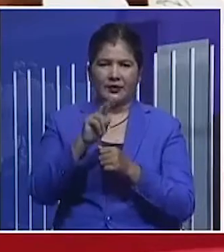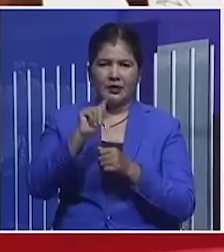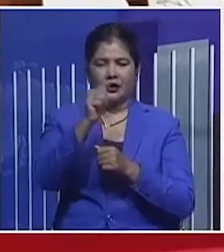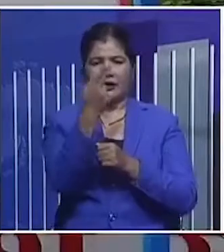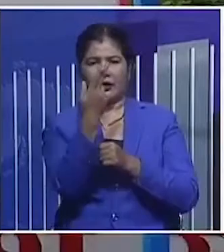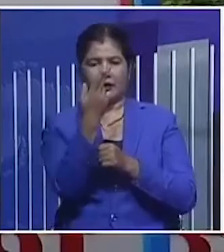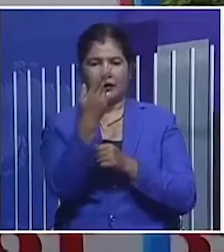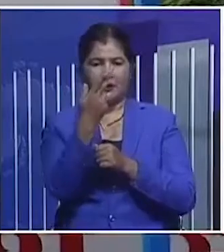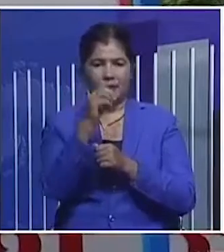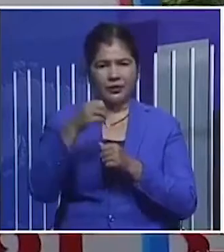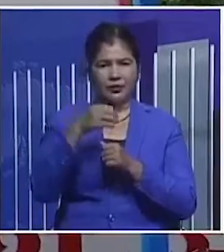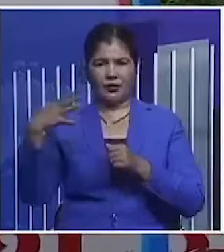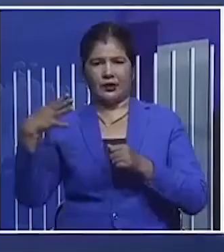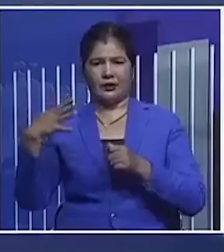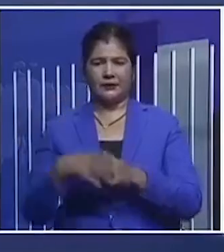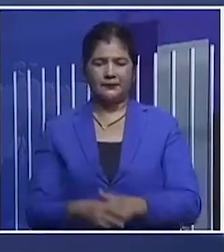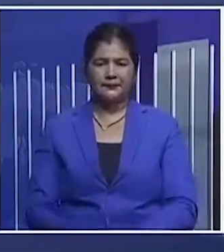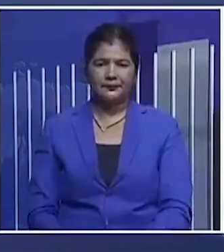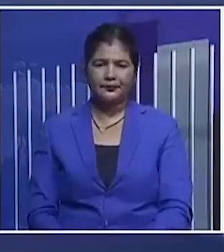प्रदेश, सुर्खेत।